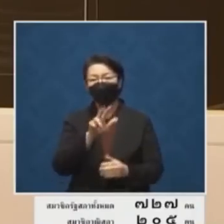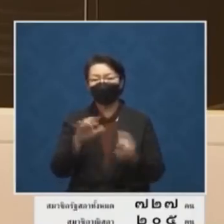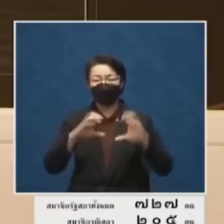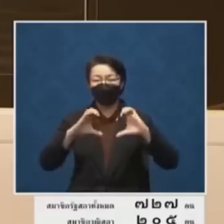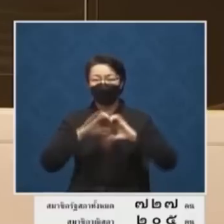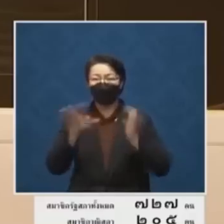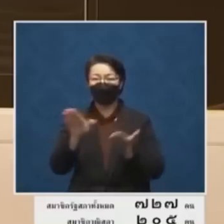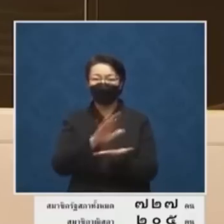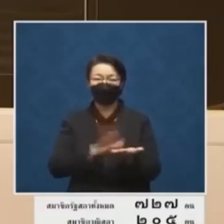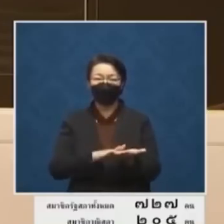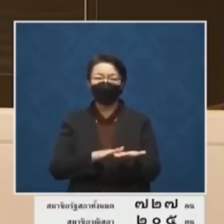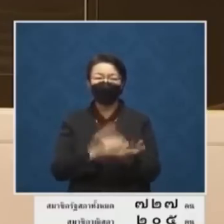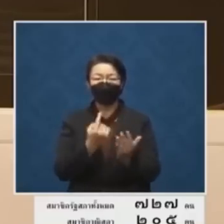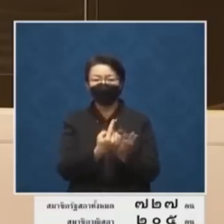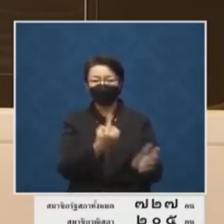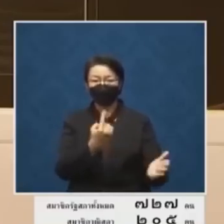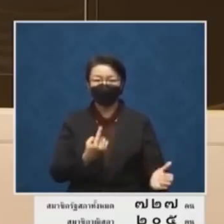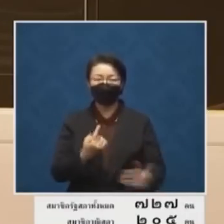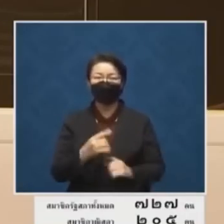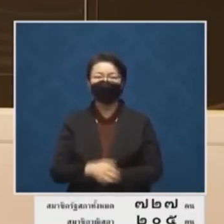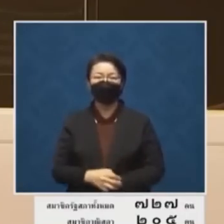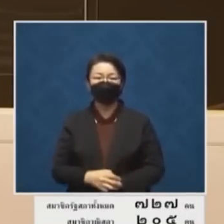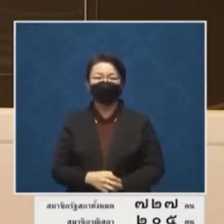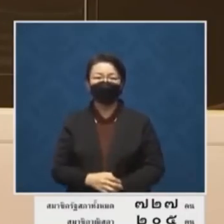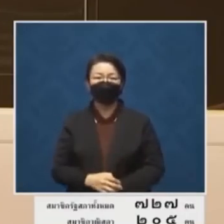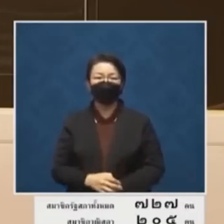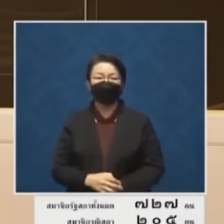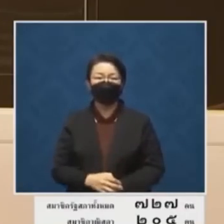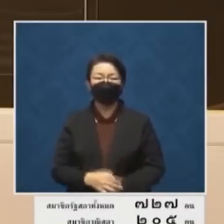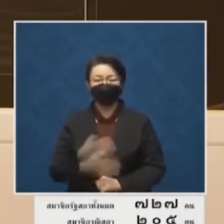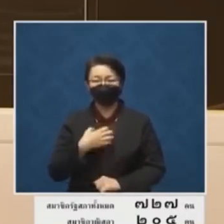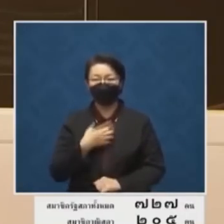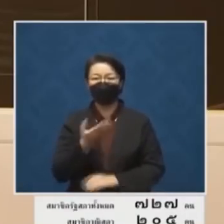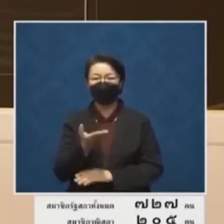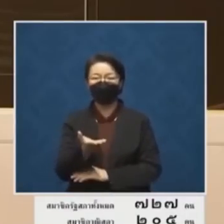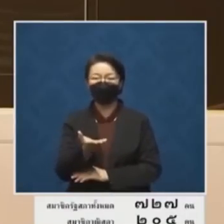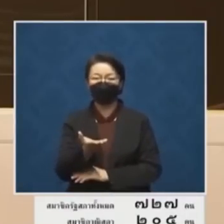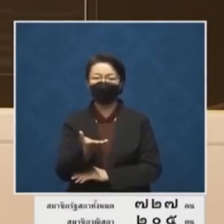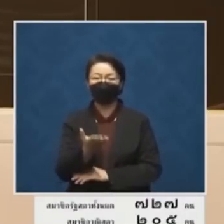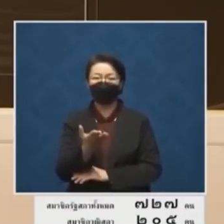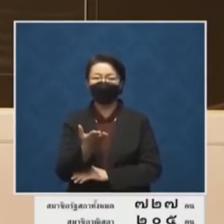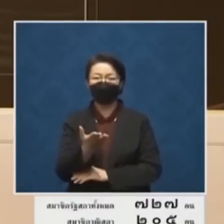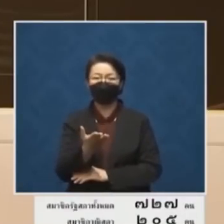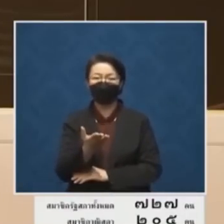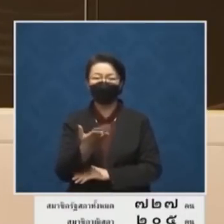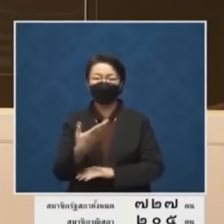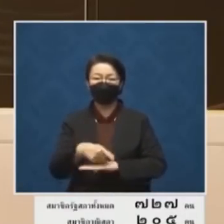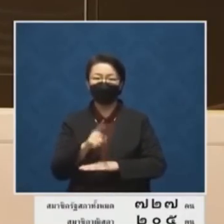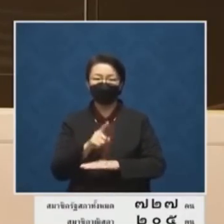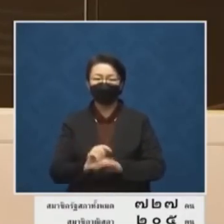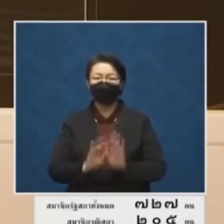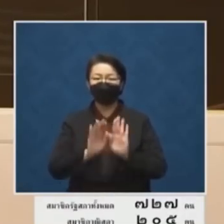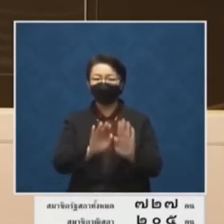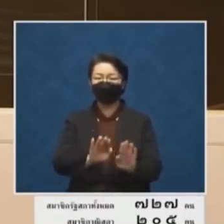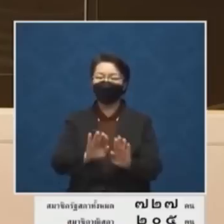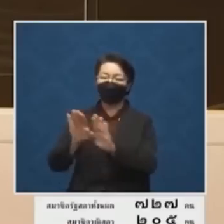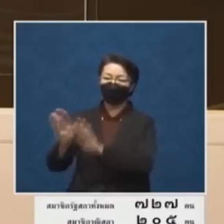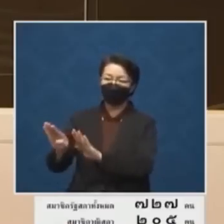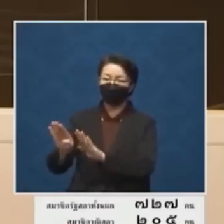คุณศรีนวลเนี่ยอู้กับเมืองนะโดยบอกกับพี่น้องประชาชนทางบ้านใครไม่ทำหน้า